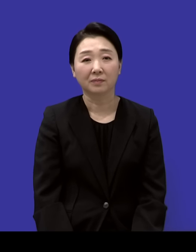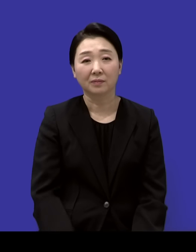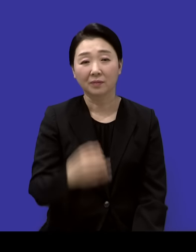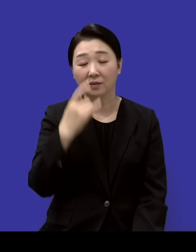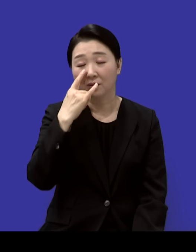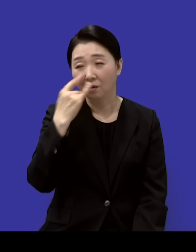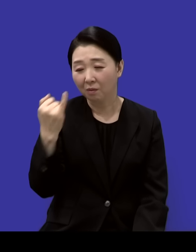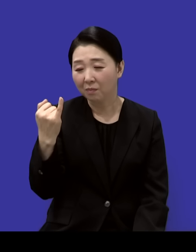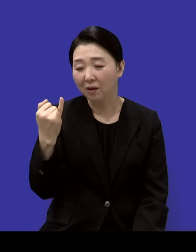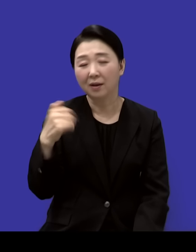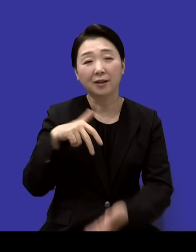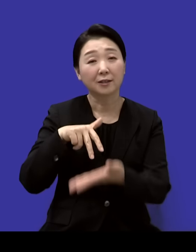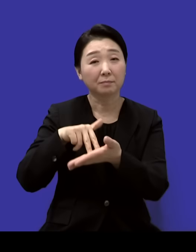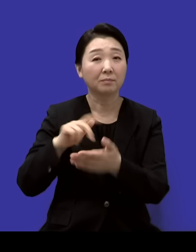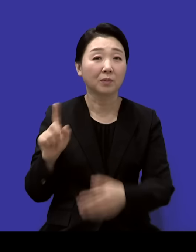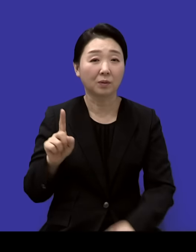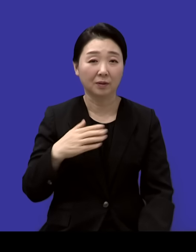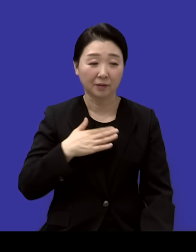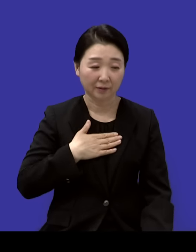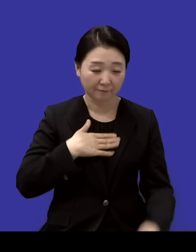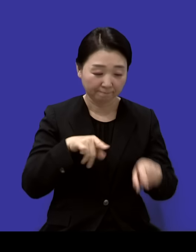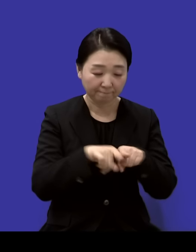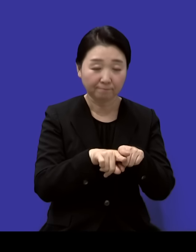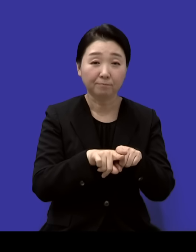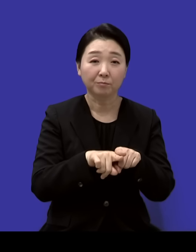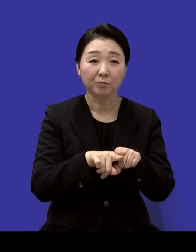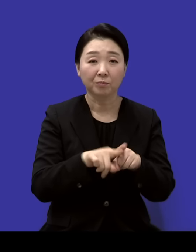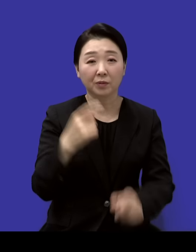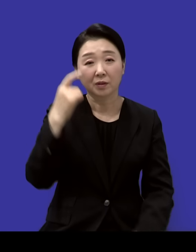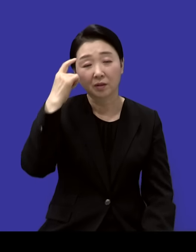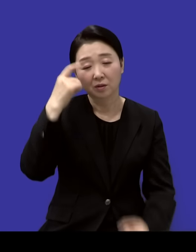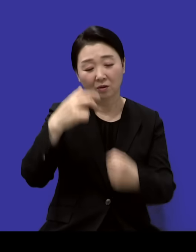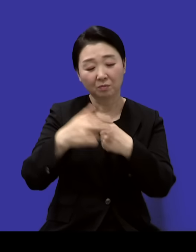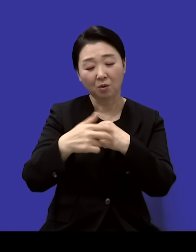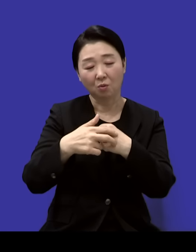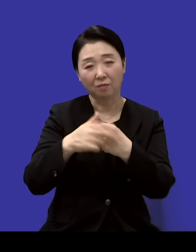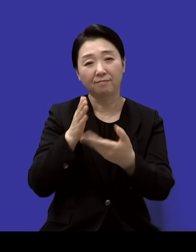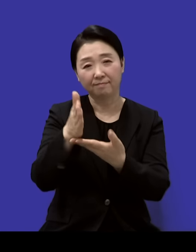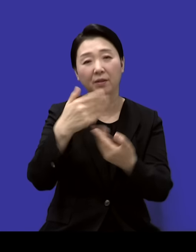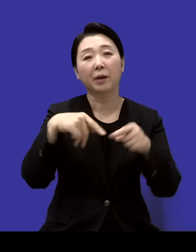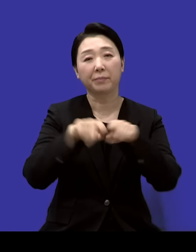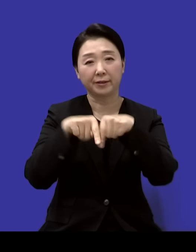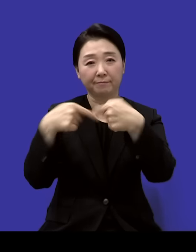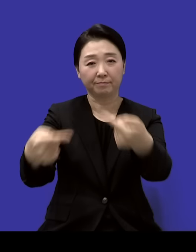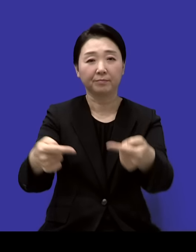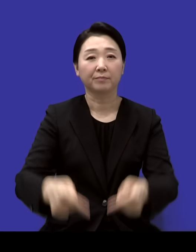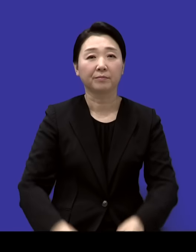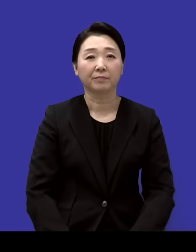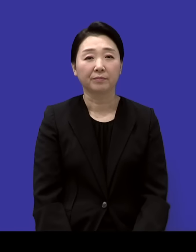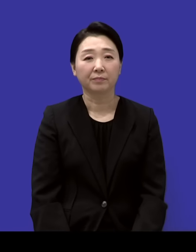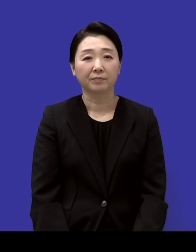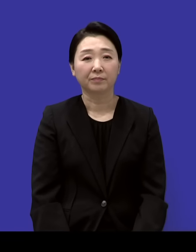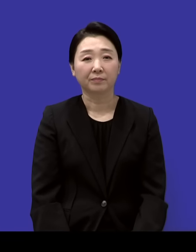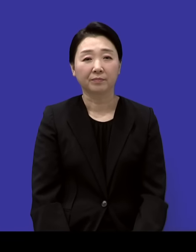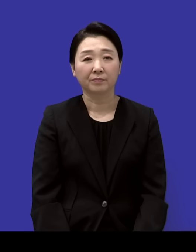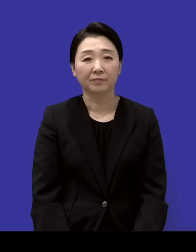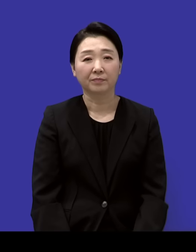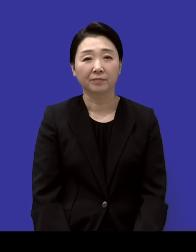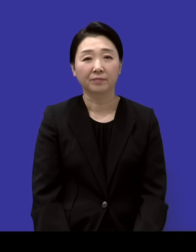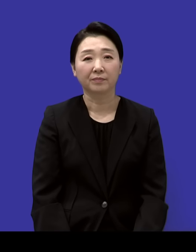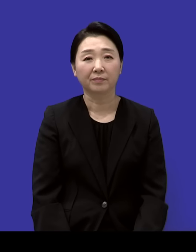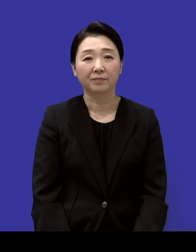보다 못해서 저를 데리고 정신병원에 이제 정신과에 처음으로 네. 가게 딱 됐었죠. 심각하게 네, 우리 네. 딸이 안 되겠다 싶은